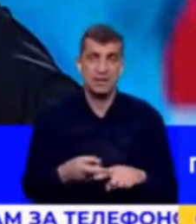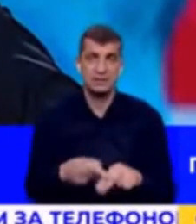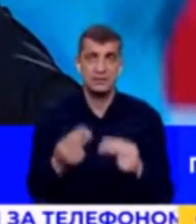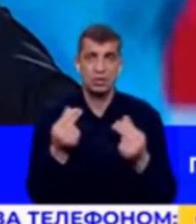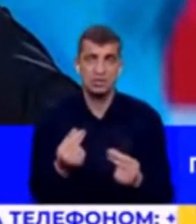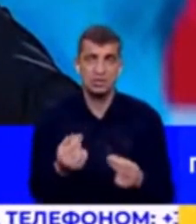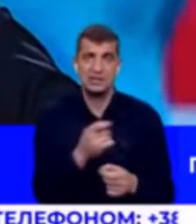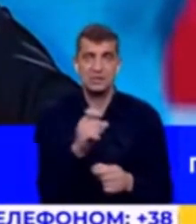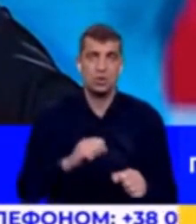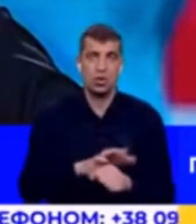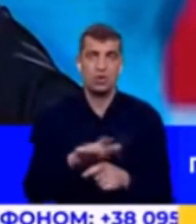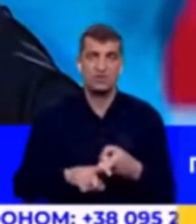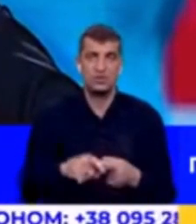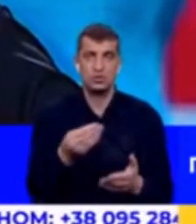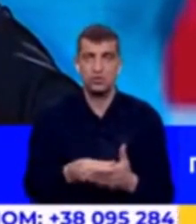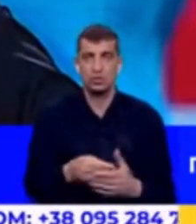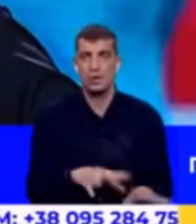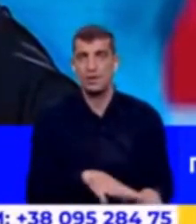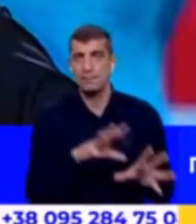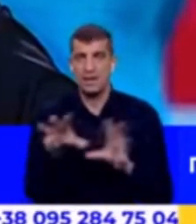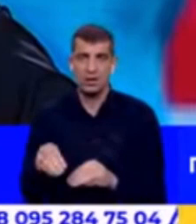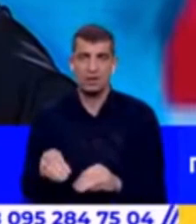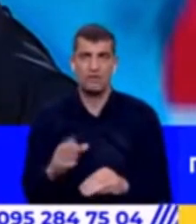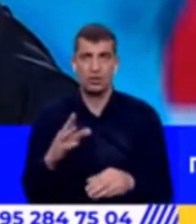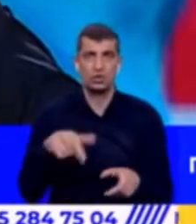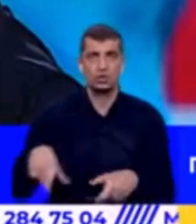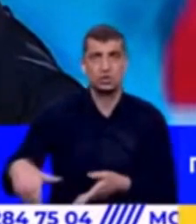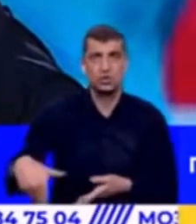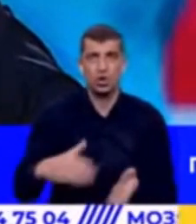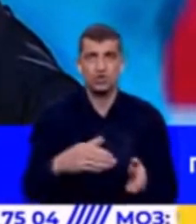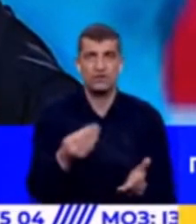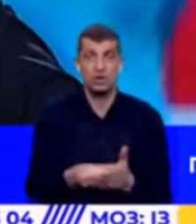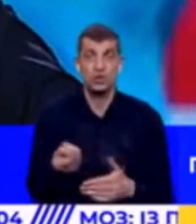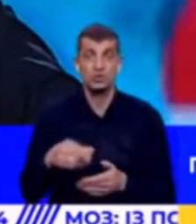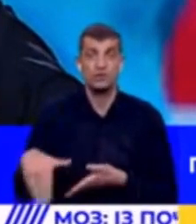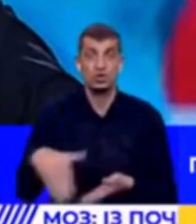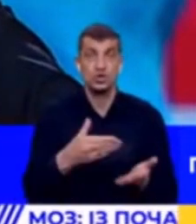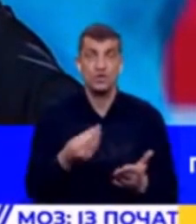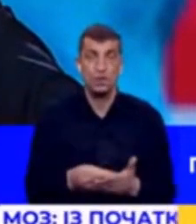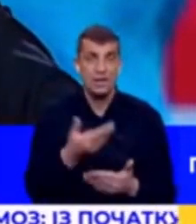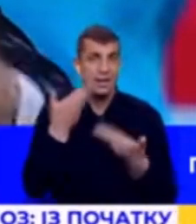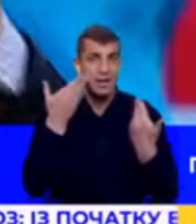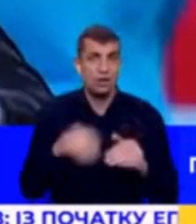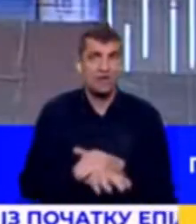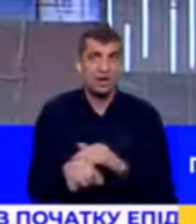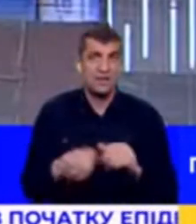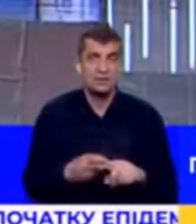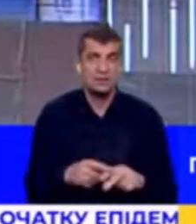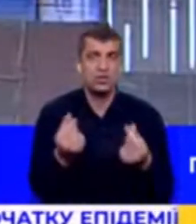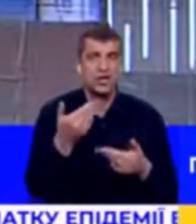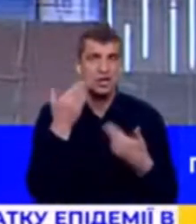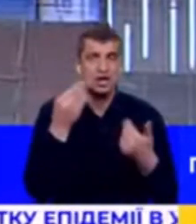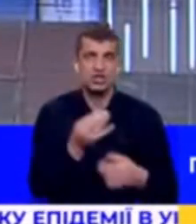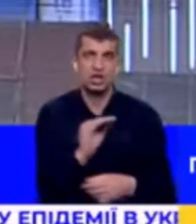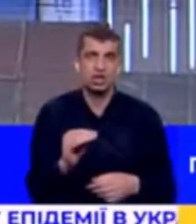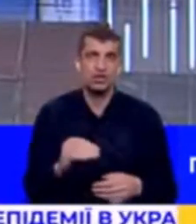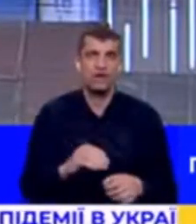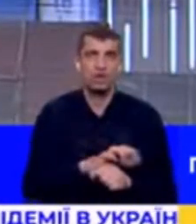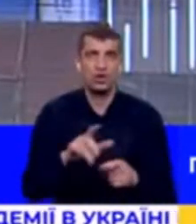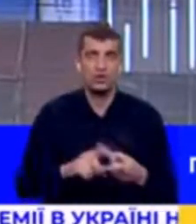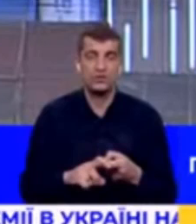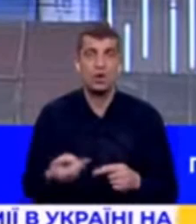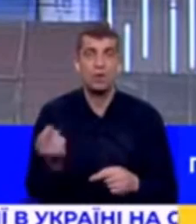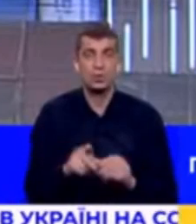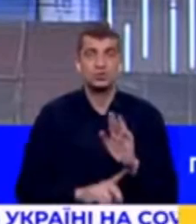гроші із коронавірусного фонду і перекинули в дорожній фонд. Тому що в дорожньому фонді легко вкрасти ці гроші. Легше, ніж в коронавірусному.